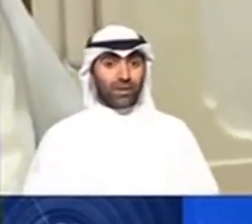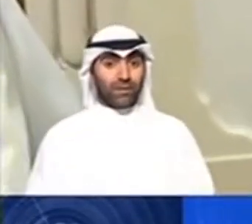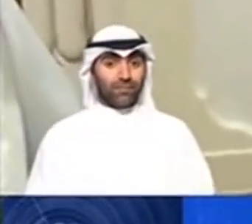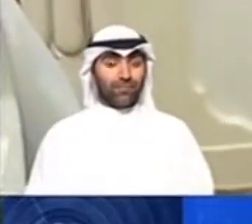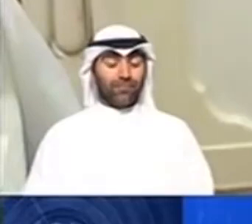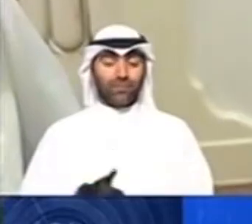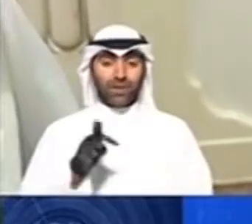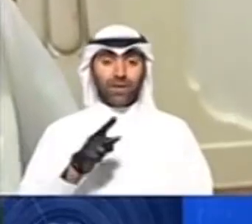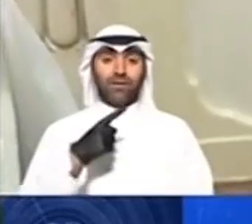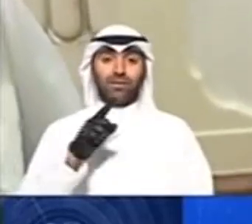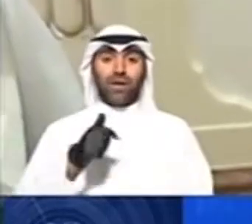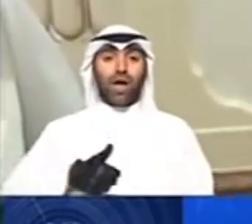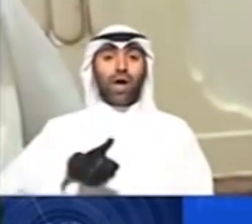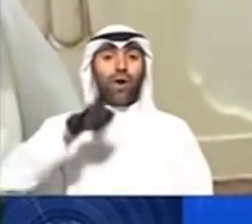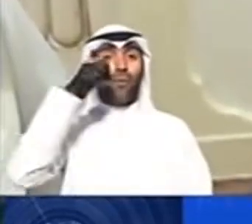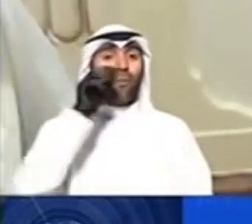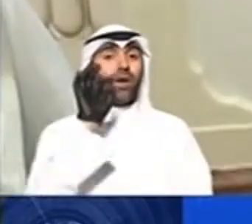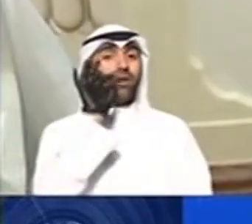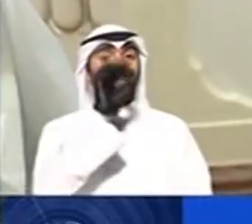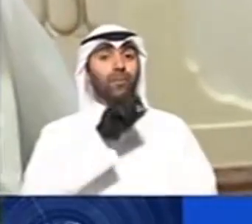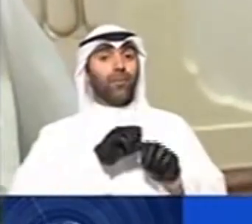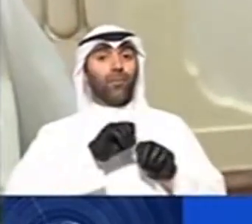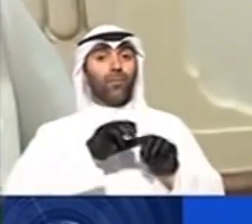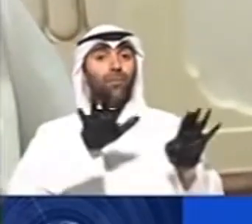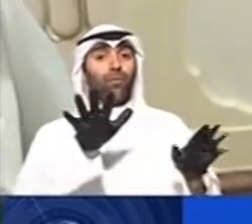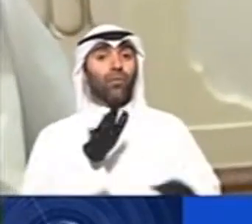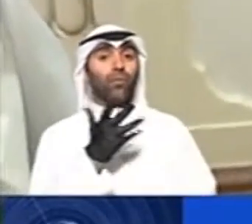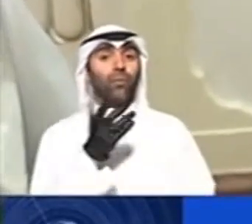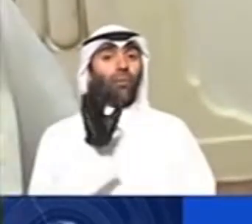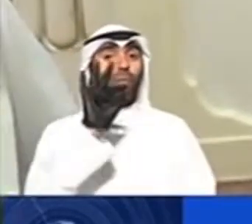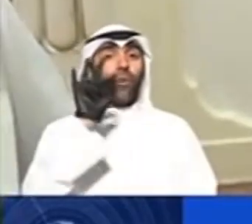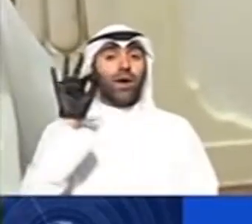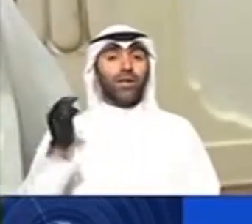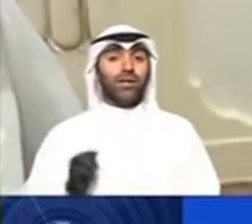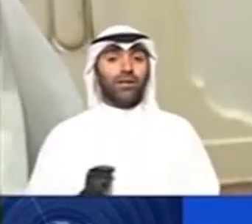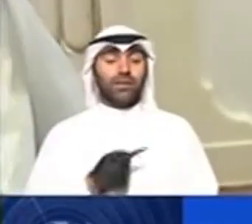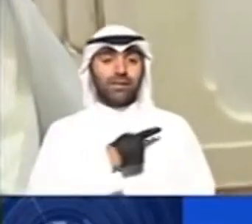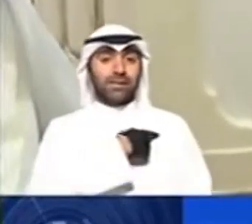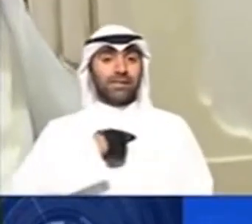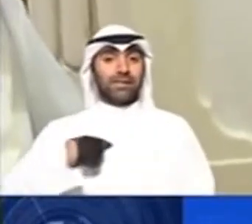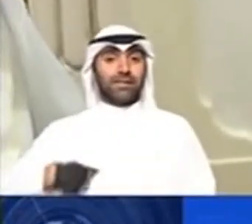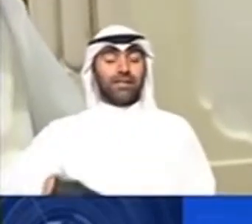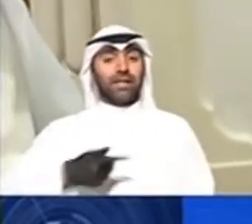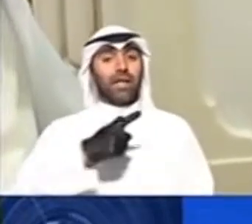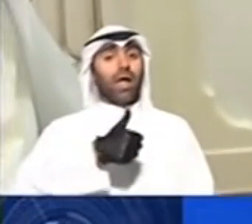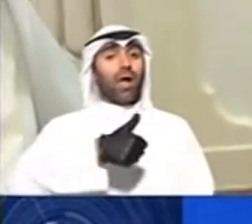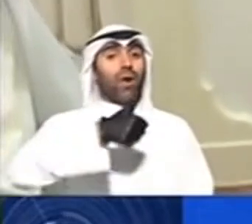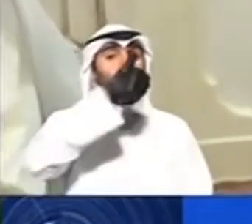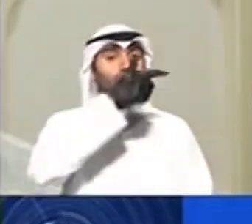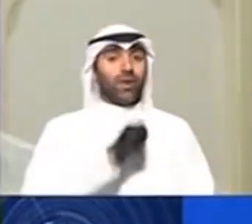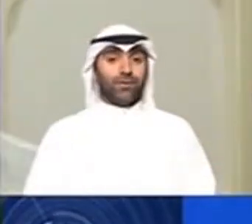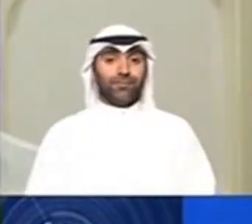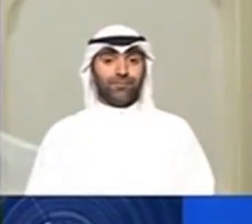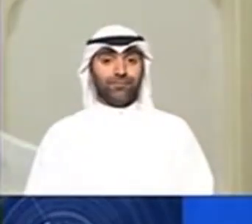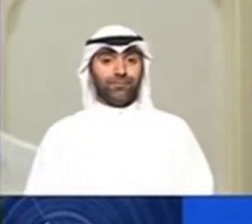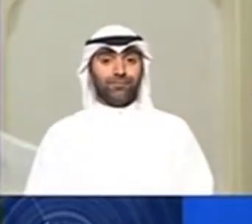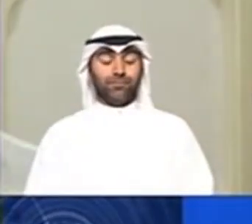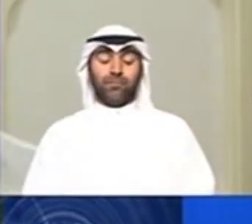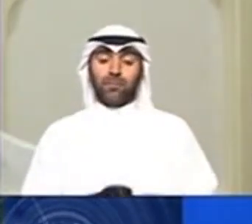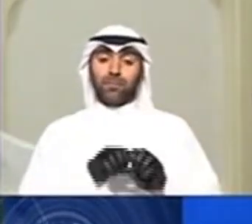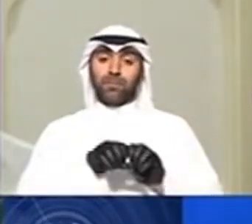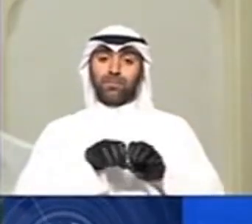مدينة ووهان، وتم اكتشاف الفيروس في أول أسبوع بعد مضي أول أسبوع من 2020. بعد